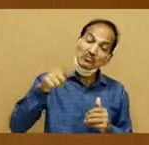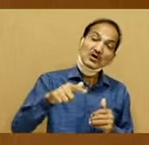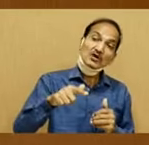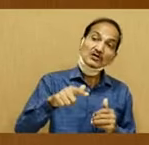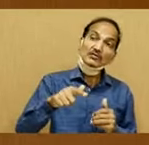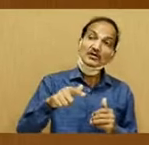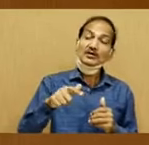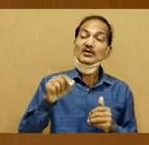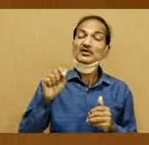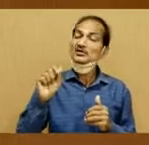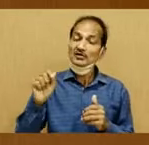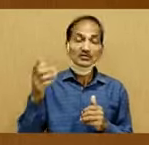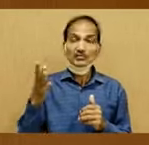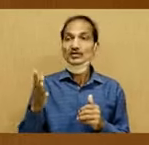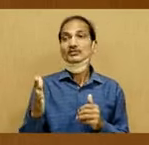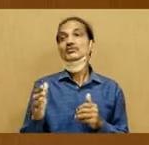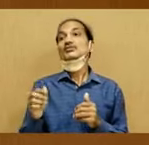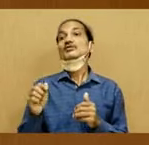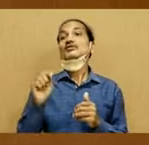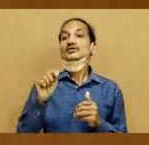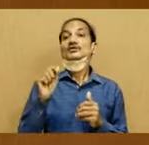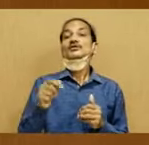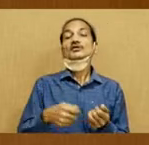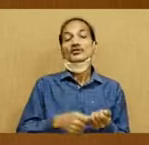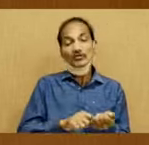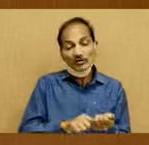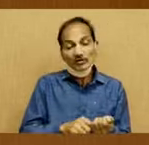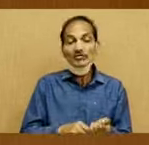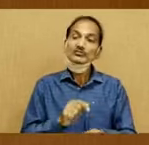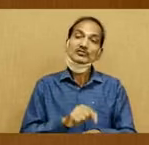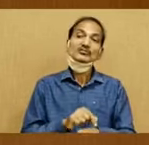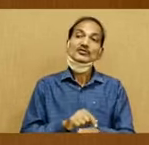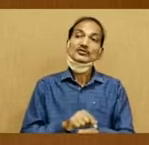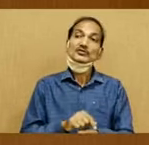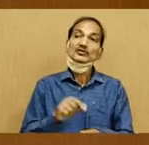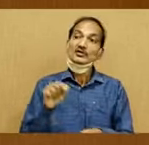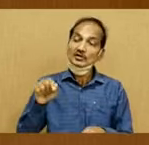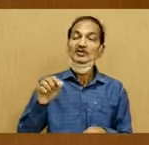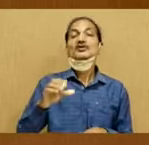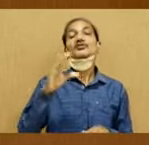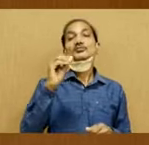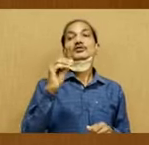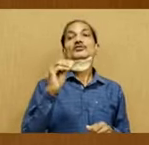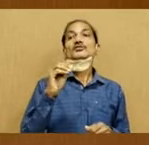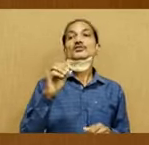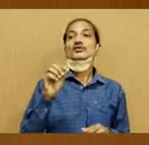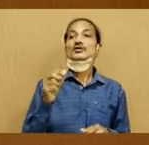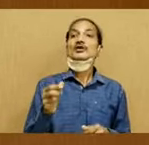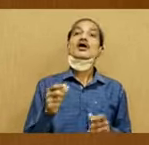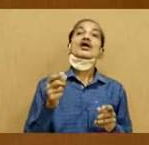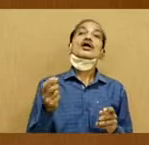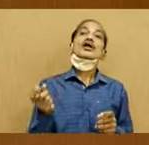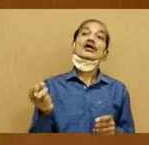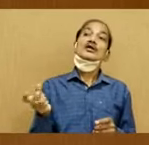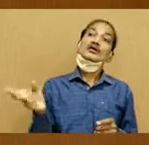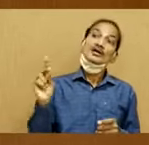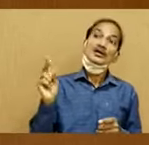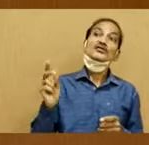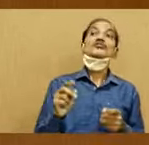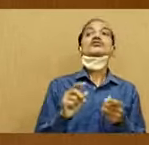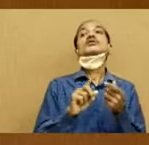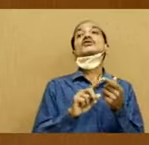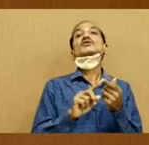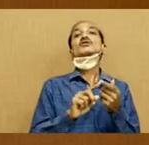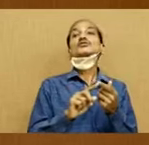ବନ୍ଦ କରନ୍ତୁ। ଆଉ ଗୋଟେ ଉଦାହରଣ ଦେବି, 60 କେସ୍ ମଧ୍ୟରୁ ଆମର 70 ଅଧିକ